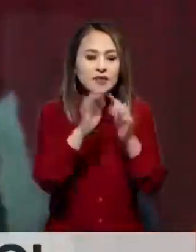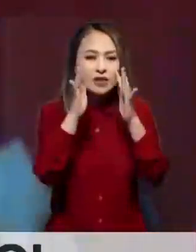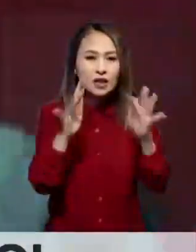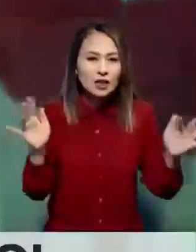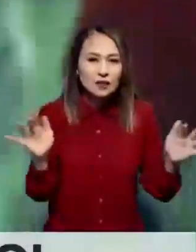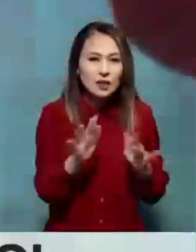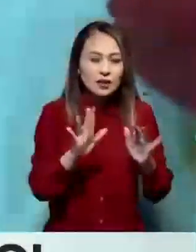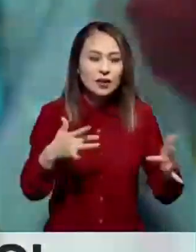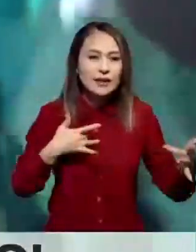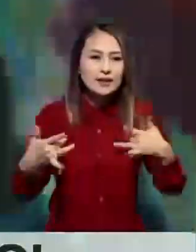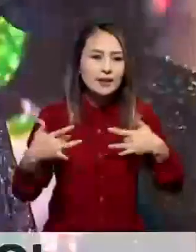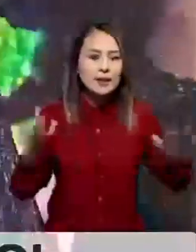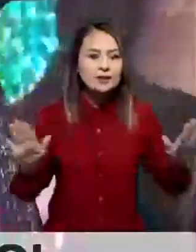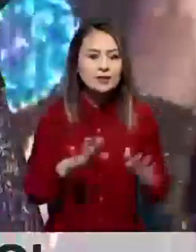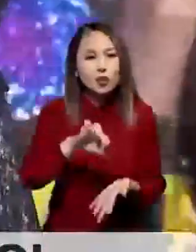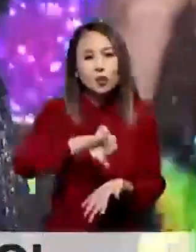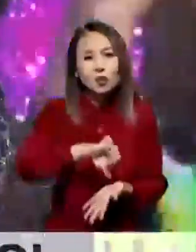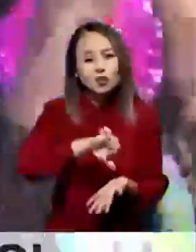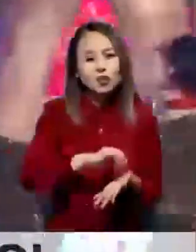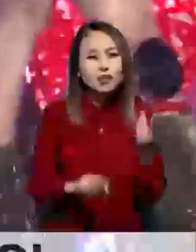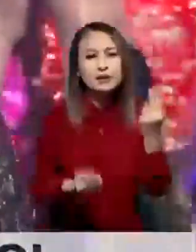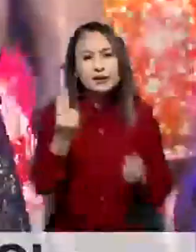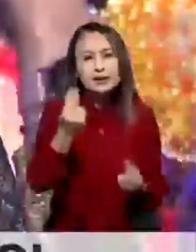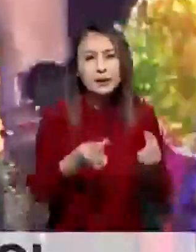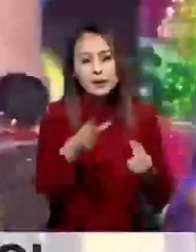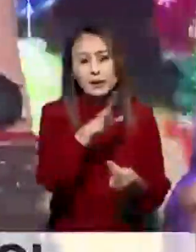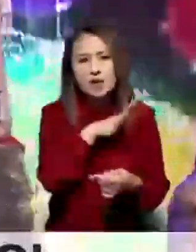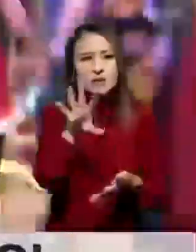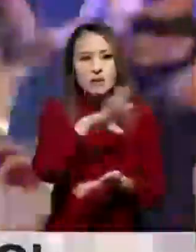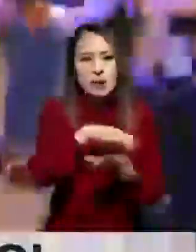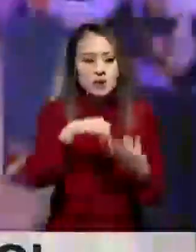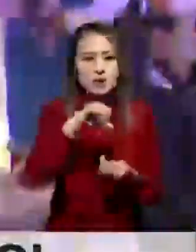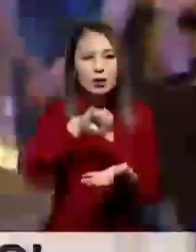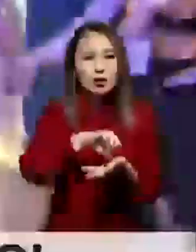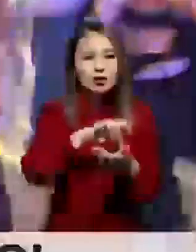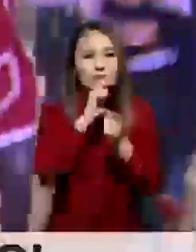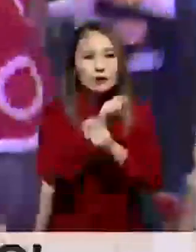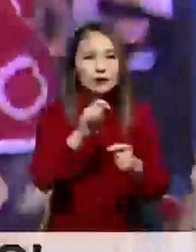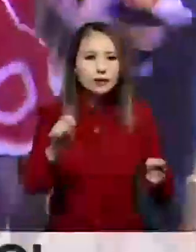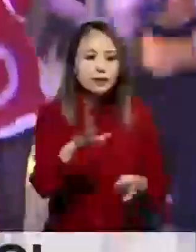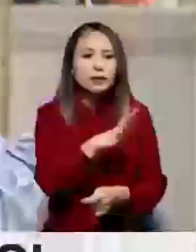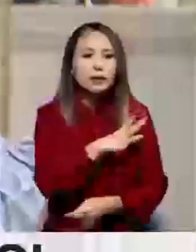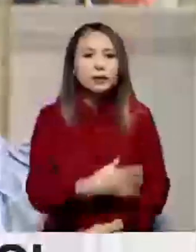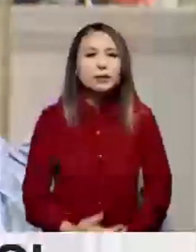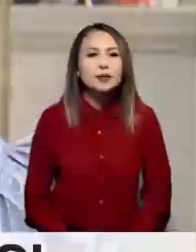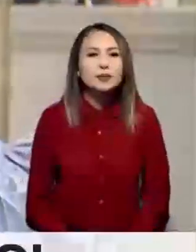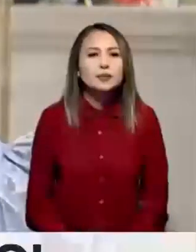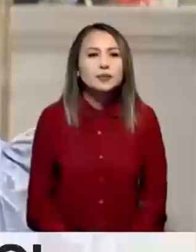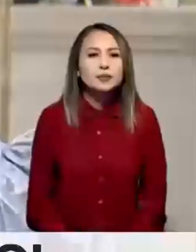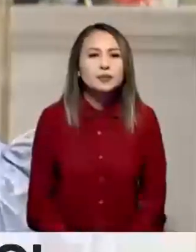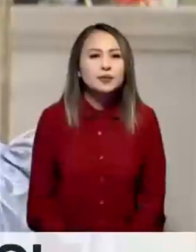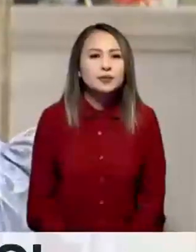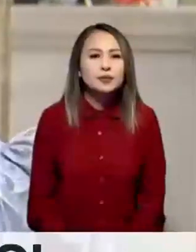танымал эстрада әншілері өнер көрсетіп, түрлі ойындар ұйымдастырылды. Барлық қатысушыларға бағалы сыйлықтар табысталды.